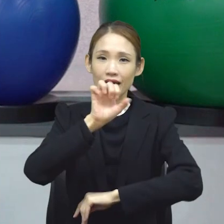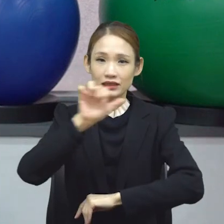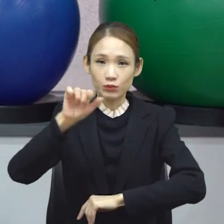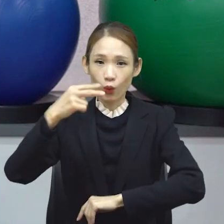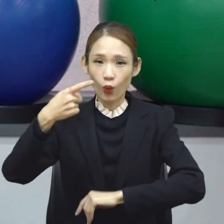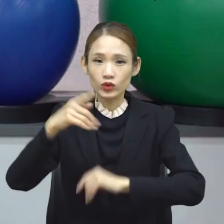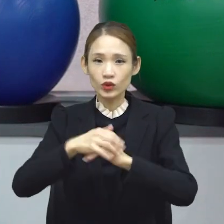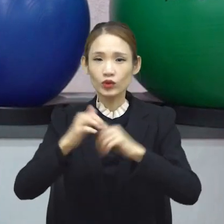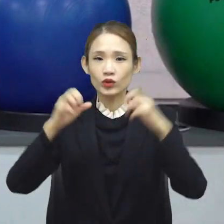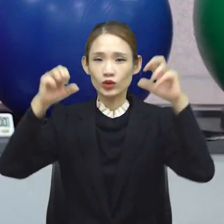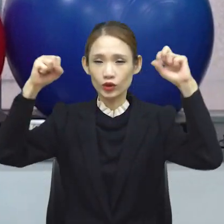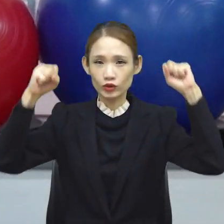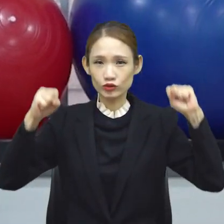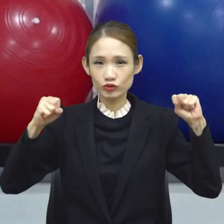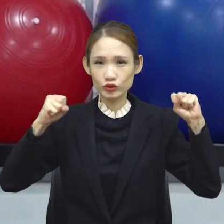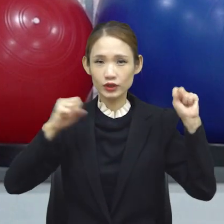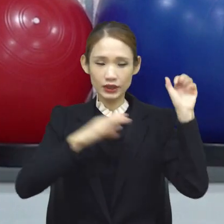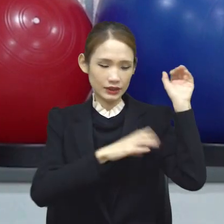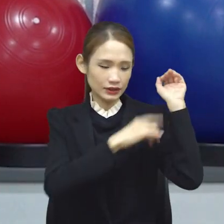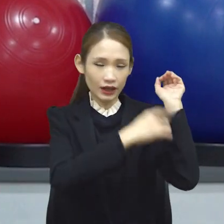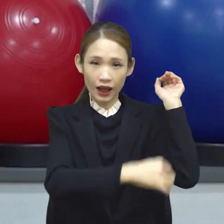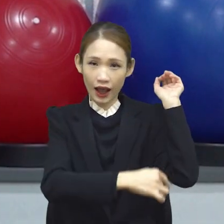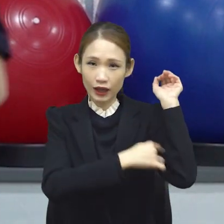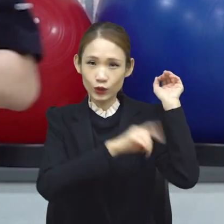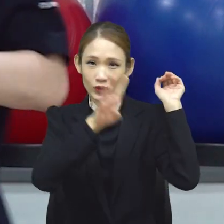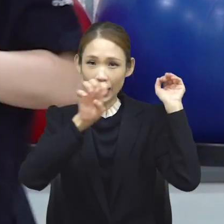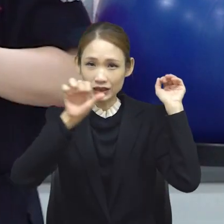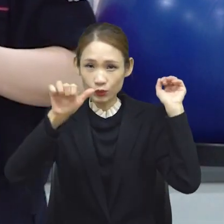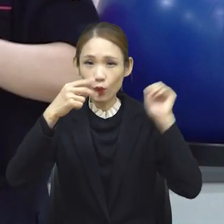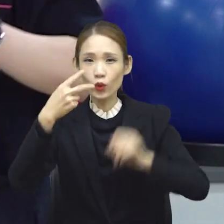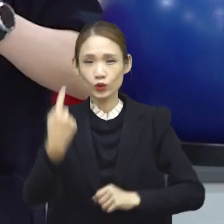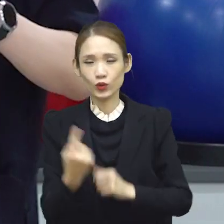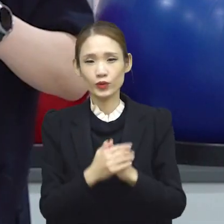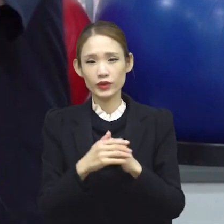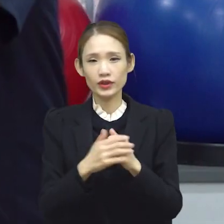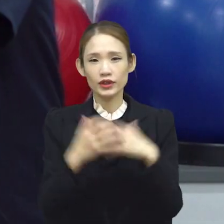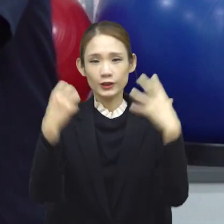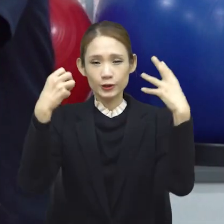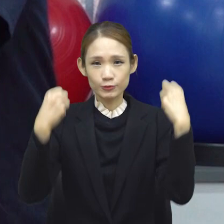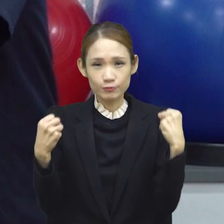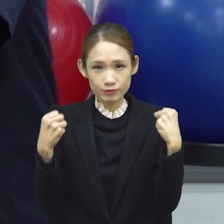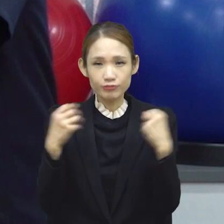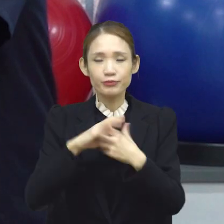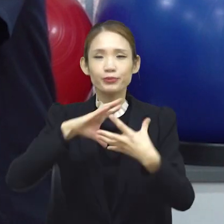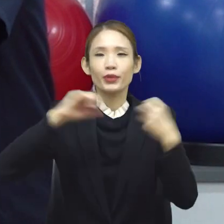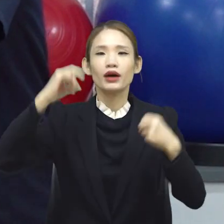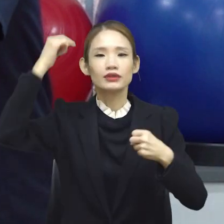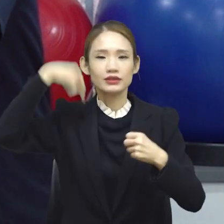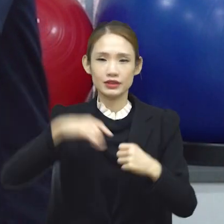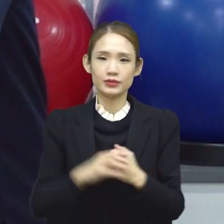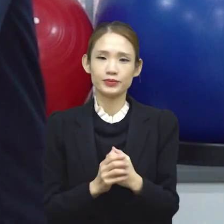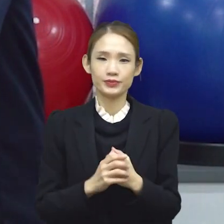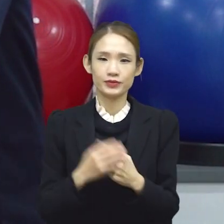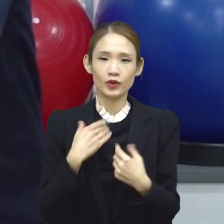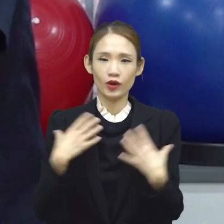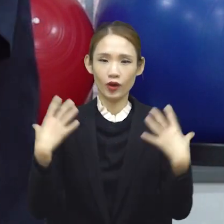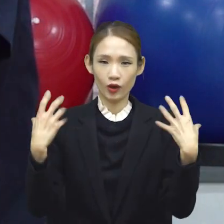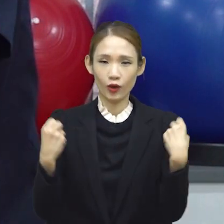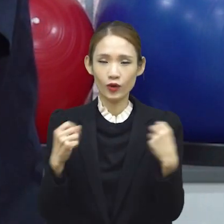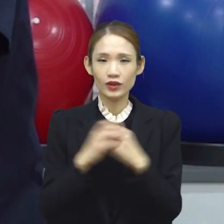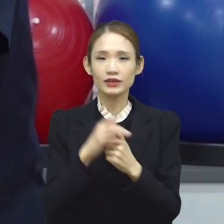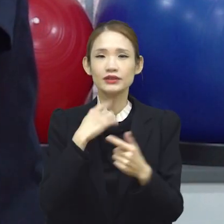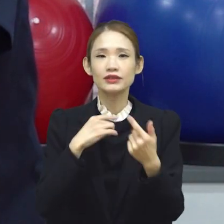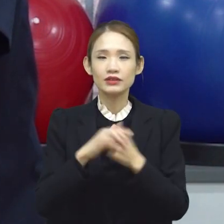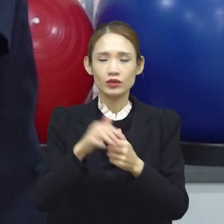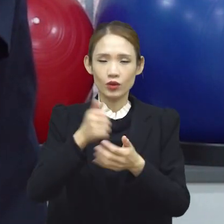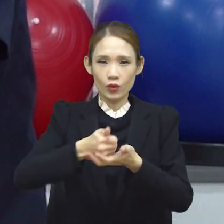뒤를 쭉 조여주세요. 와우. 조여줘서 이 뒤에 하부승모근 네. 여기를 조여준 상태에서